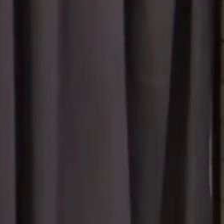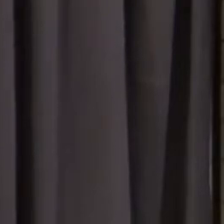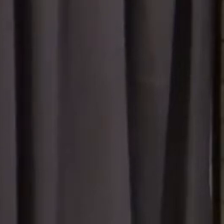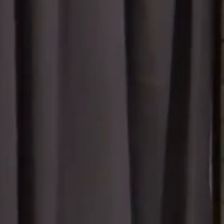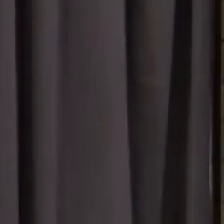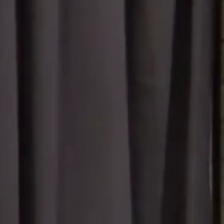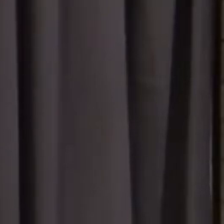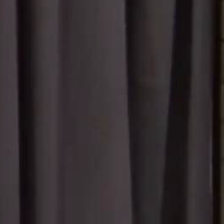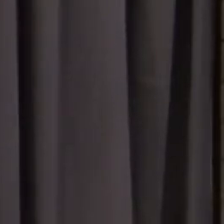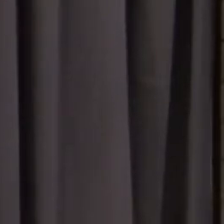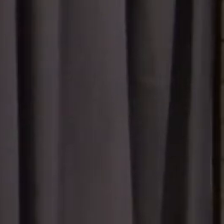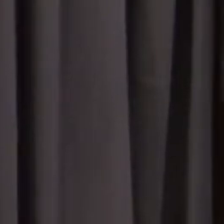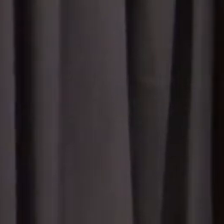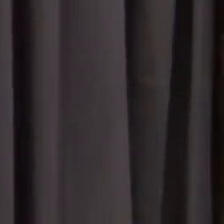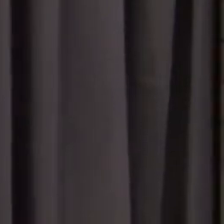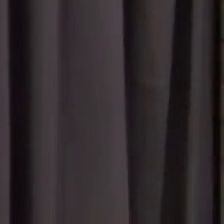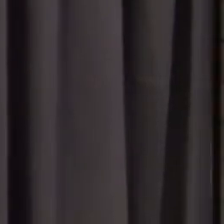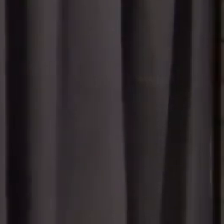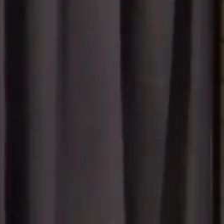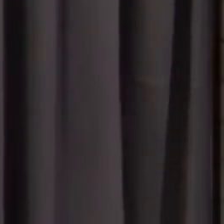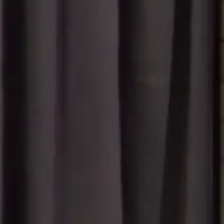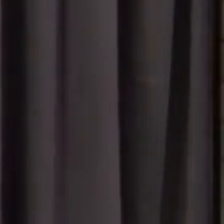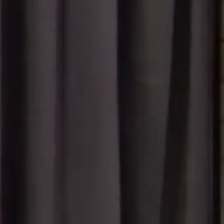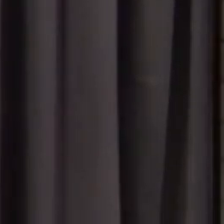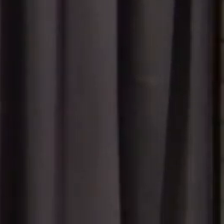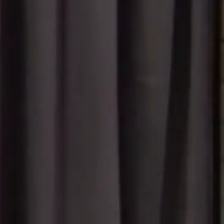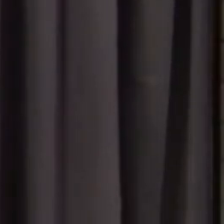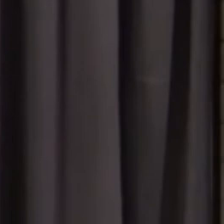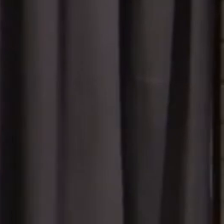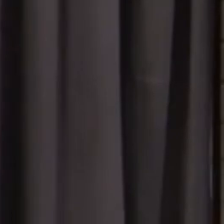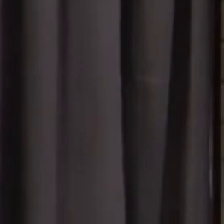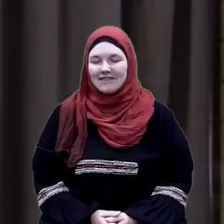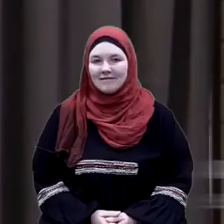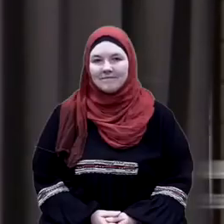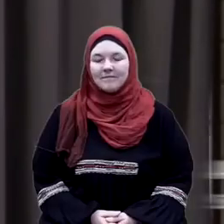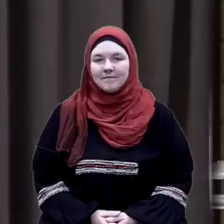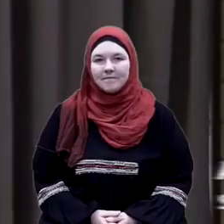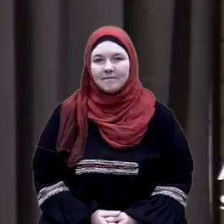شربة هنيئة لا نظمأ بعدها أبدا، اللهم آمين.